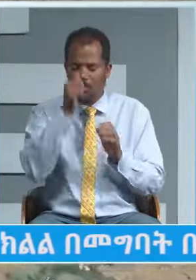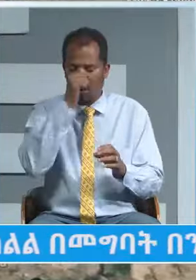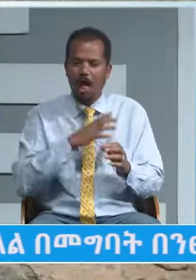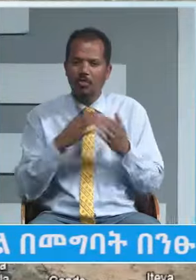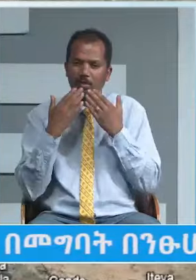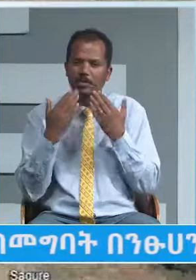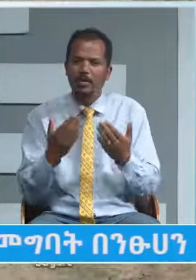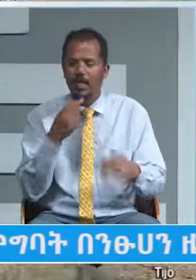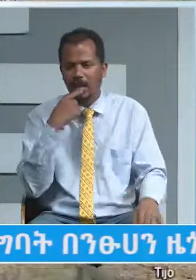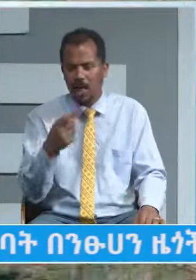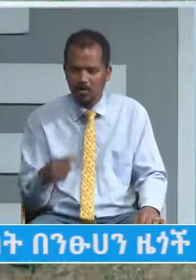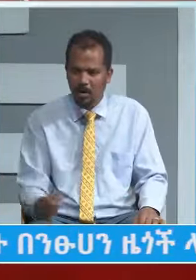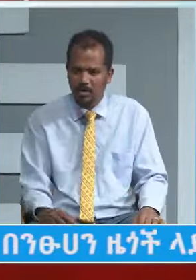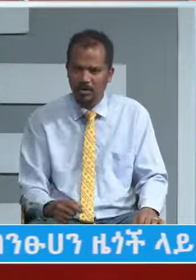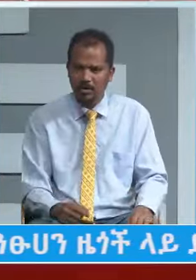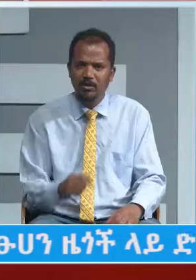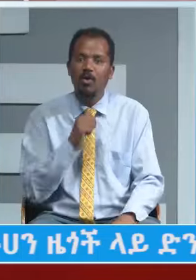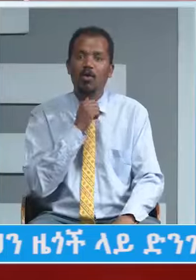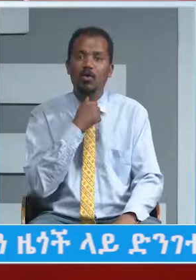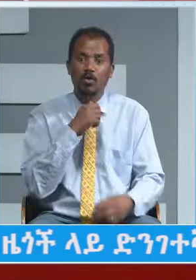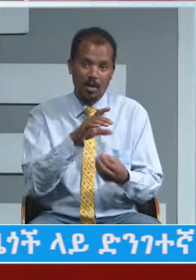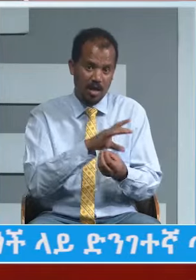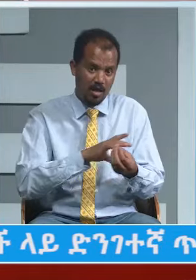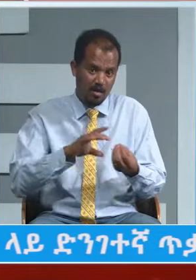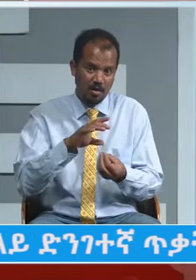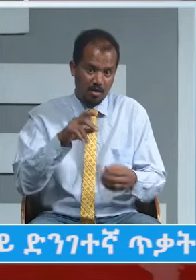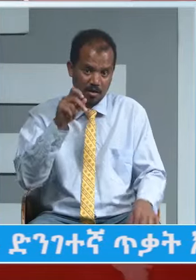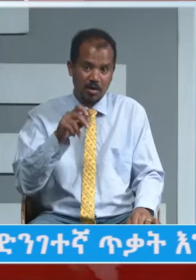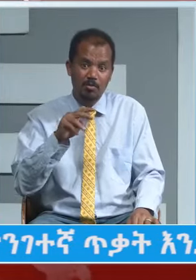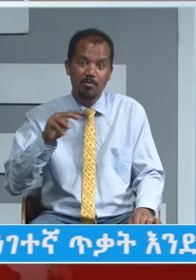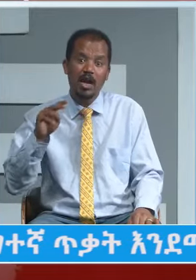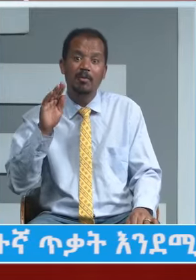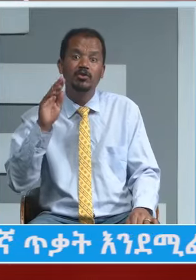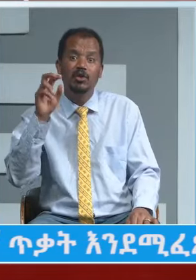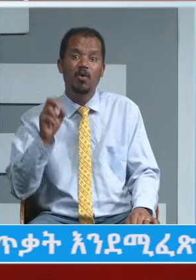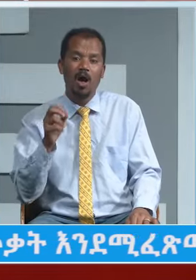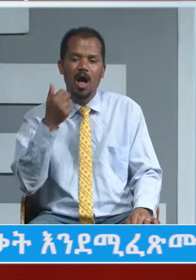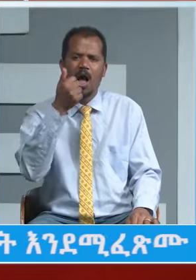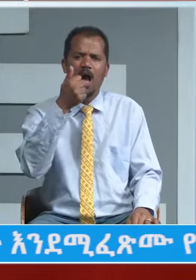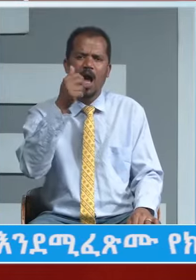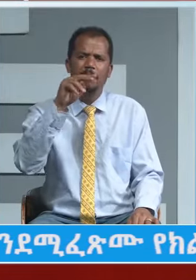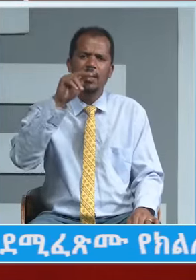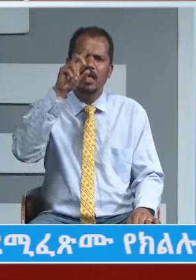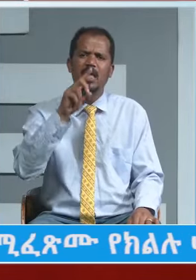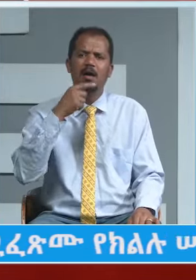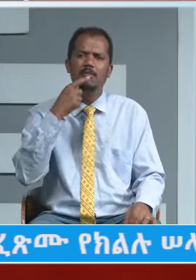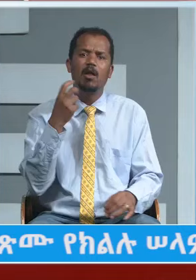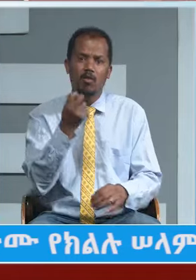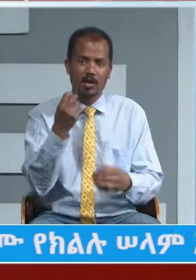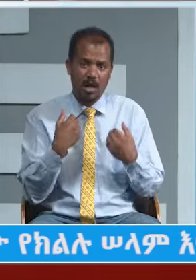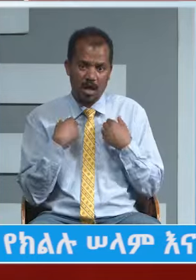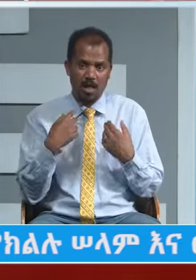መሆኑን አቶ ተመስገን ገልጸዋል። ኦሮሚያ ክልል ደቡብ ምዕራብ ሸዋ ዞን አማያ የሚባል ወረዳ